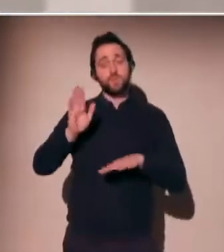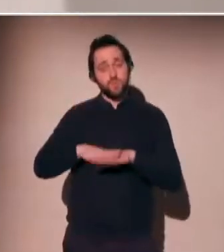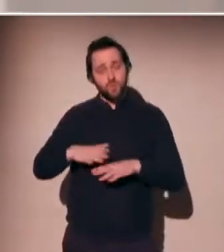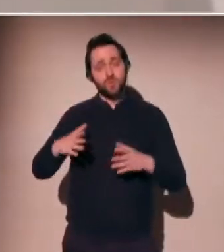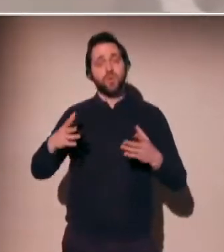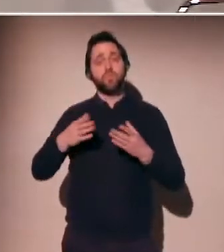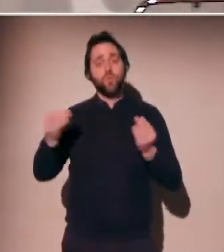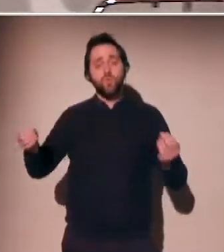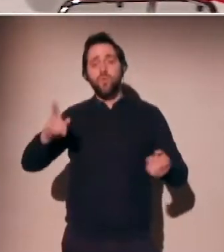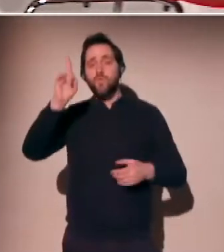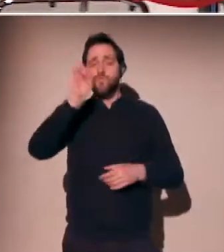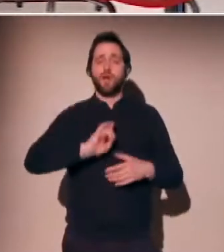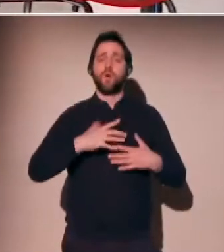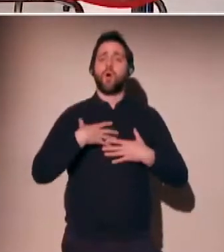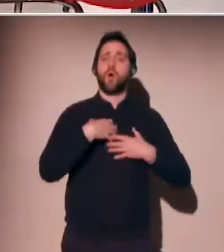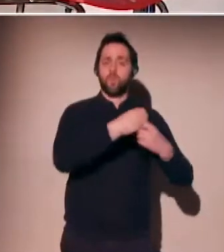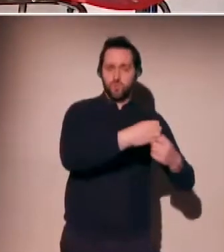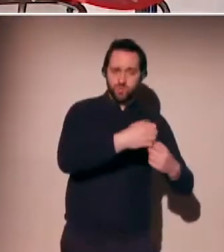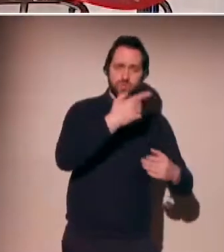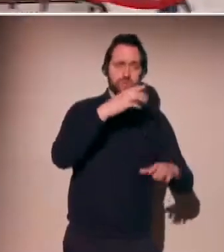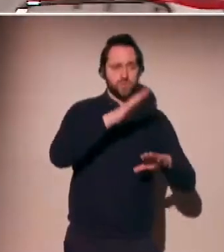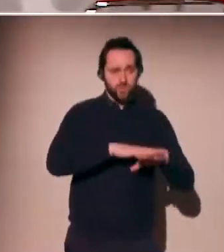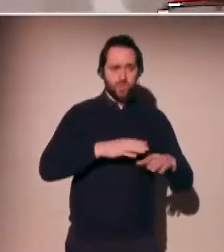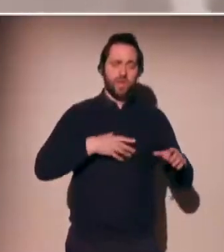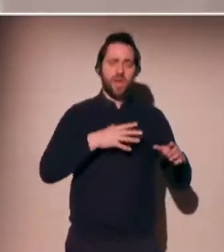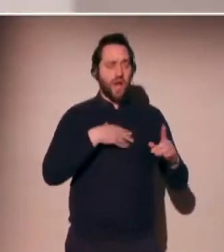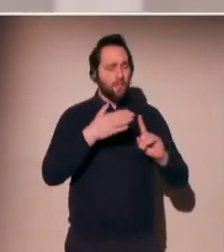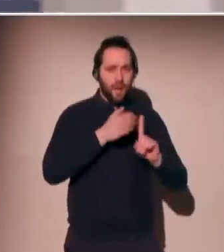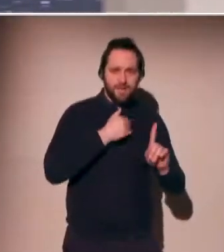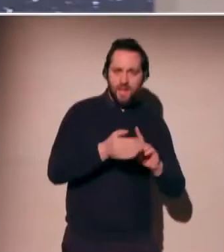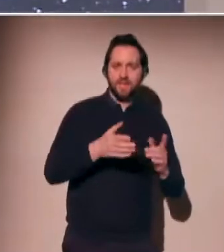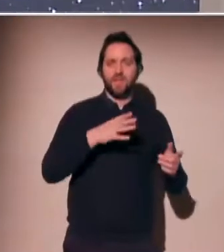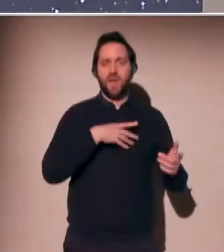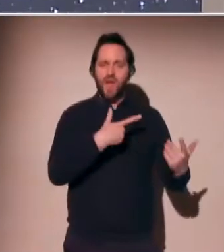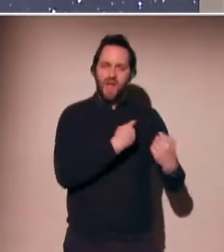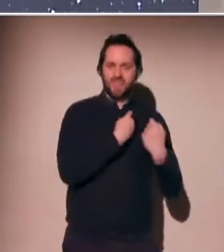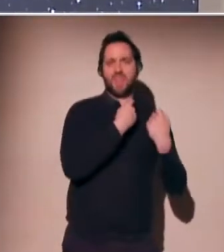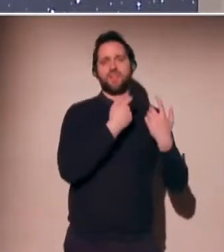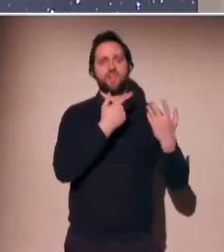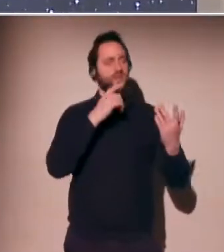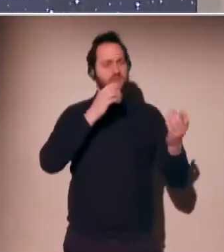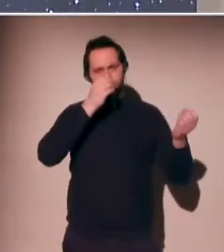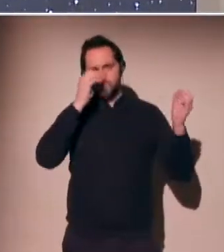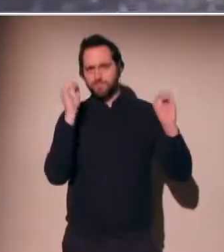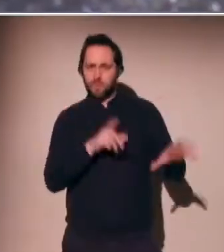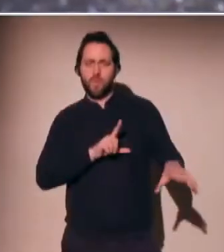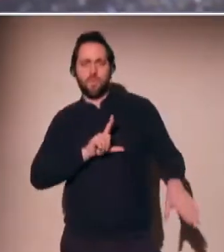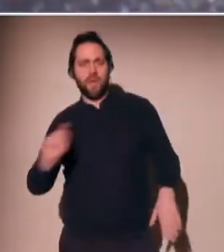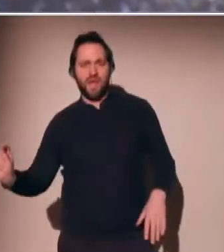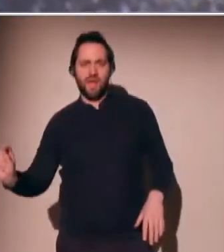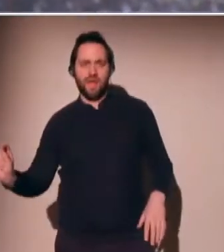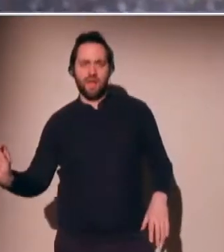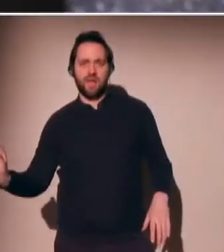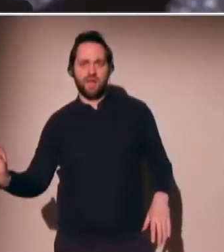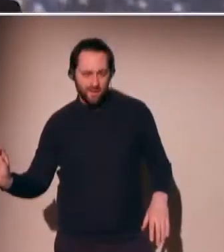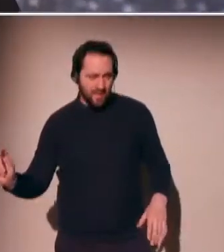maltraitées, qu'elles avaient été harcelées, donc elles ont quitté l'entreprise. Mais qu'est-ce que l'algorithme va en tirer? Eh bien, l'algorithme va